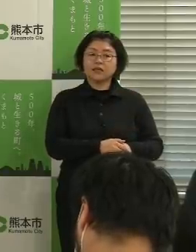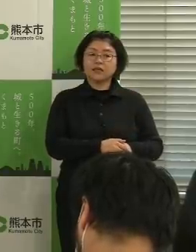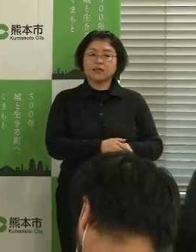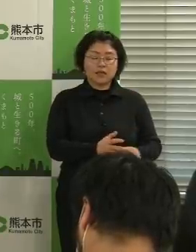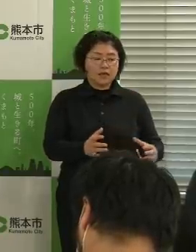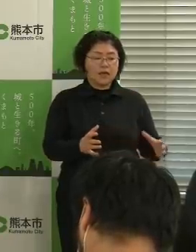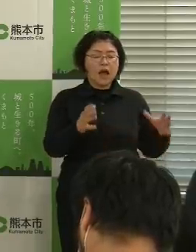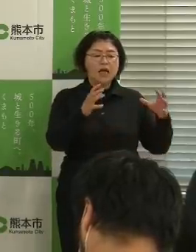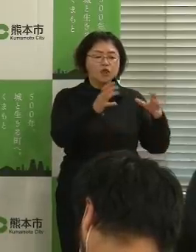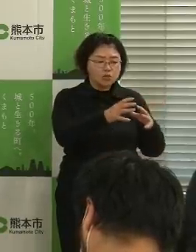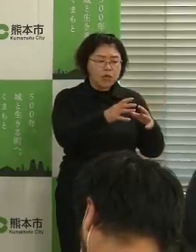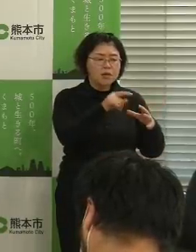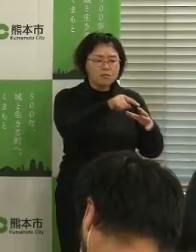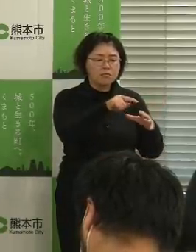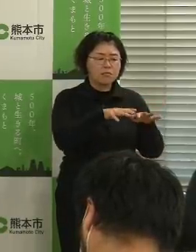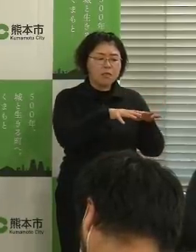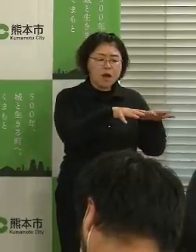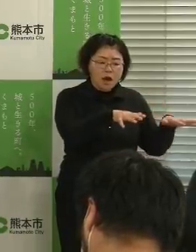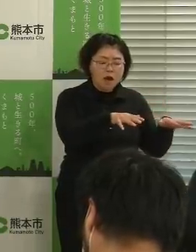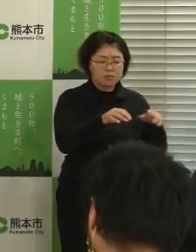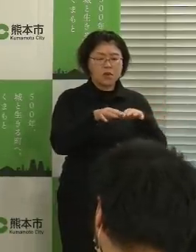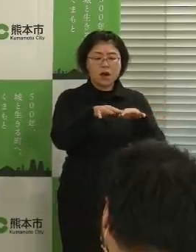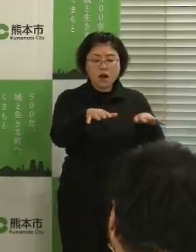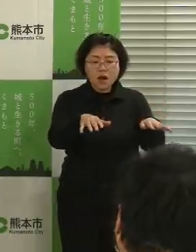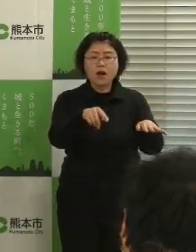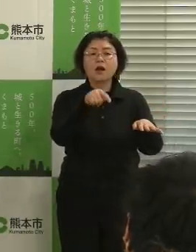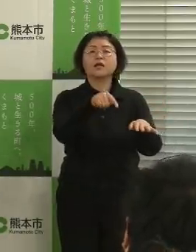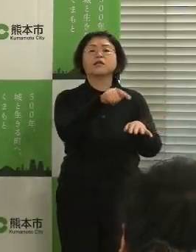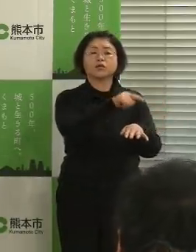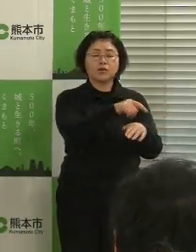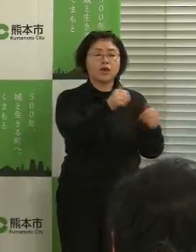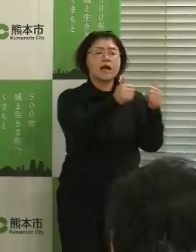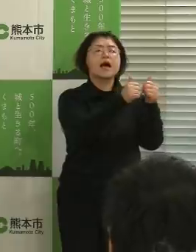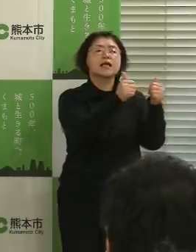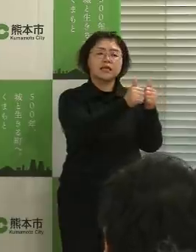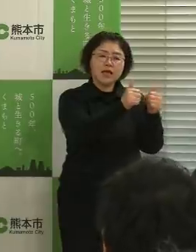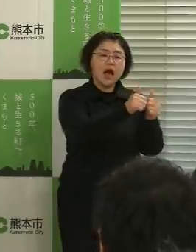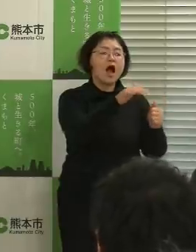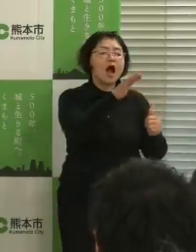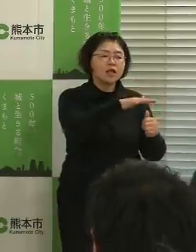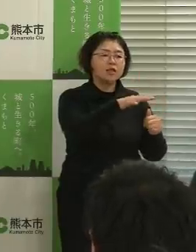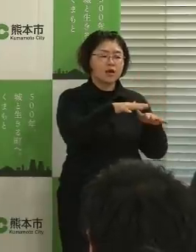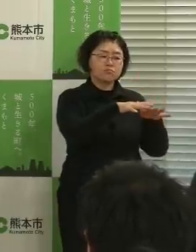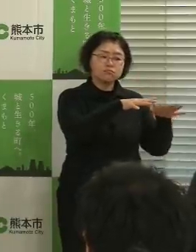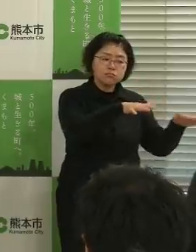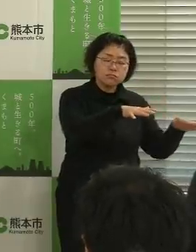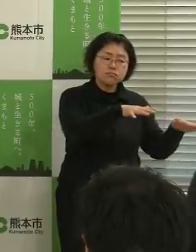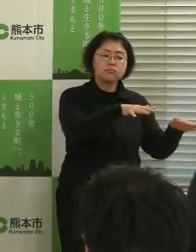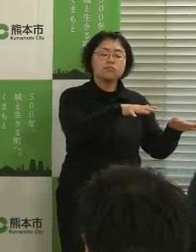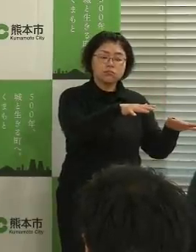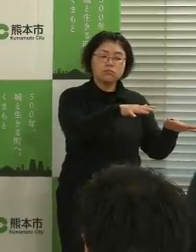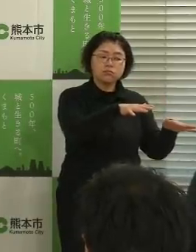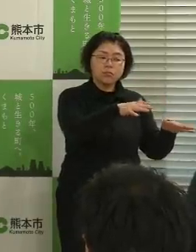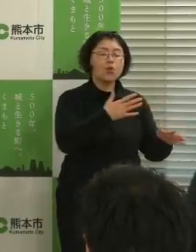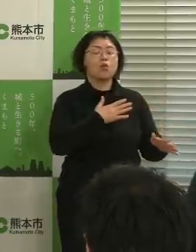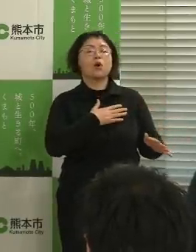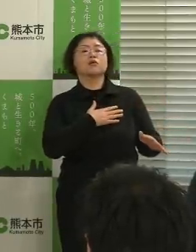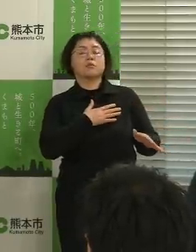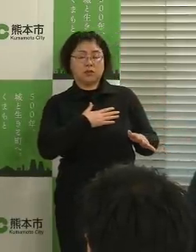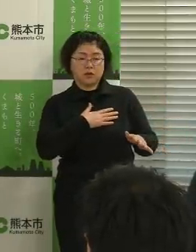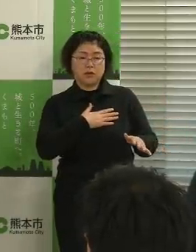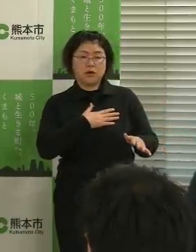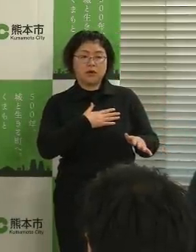集団感染がですね、その集まりの中で、協議の中でですね、起こってしまったというようなことを報道で知りましたけれども